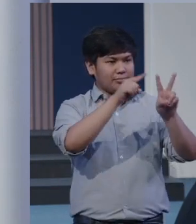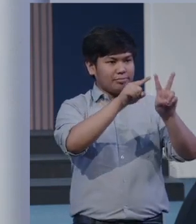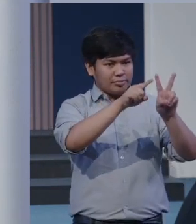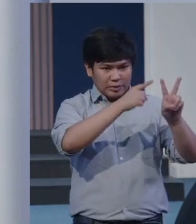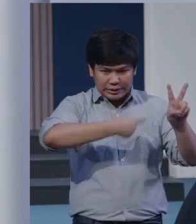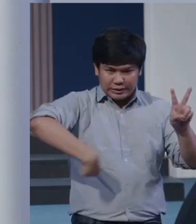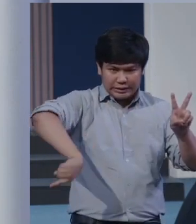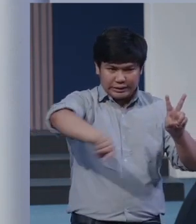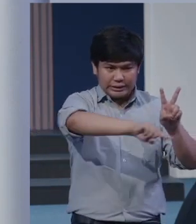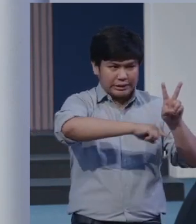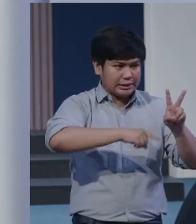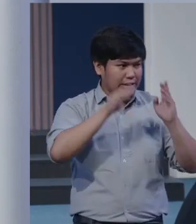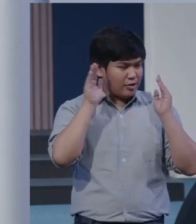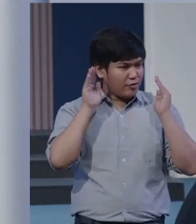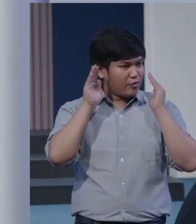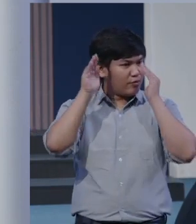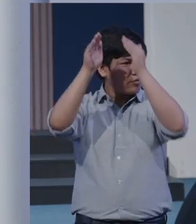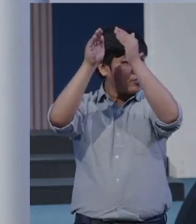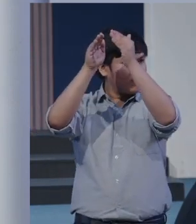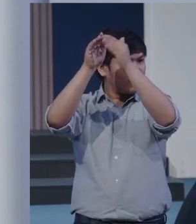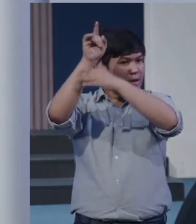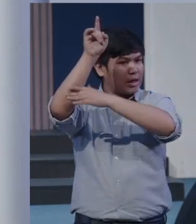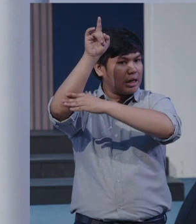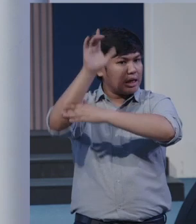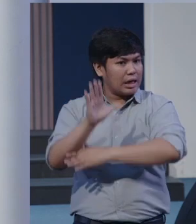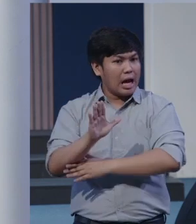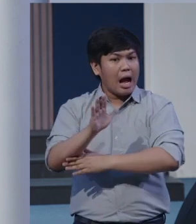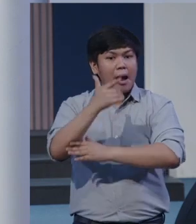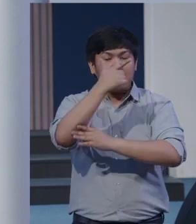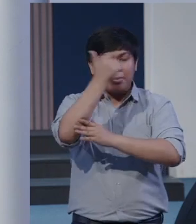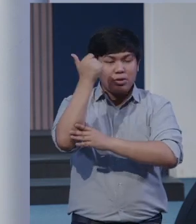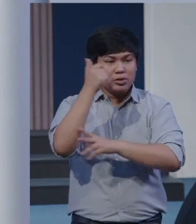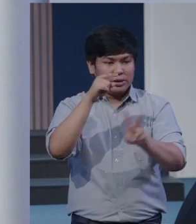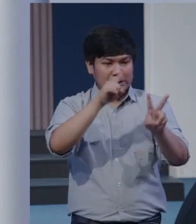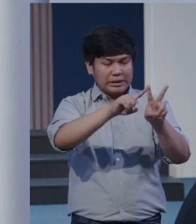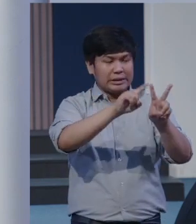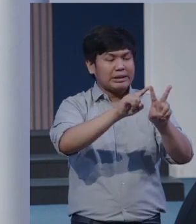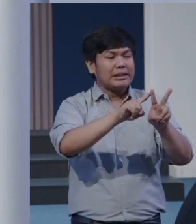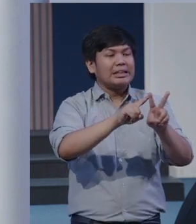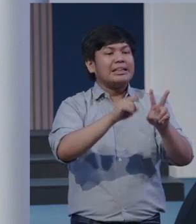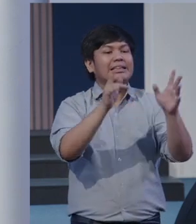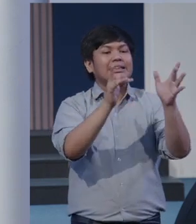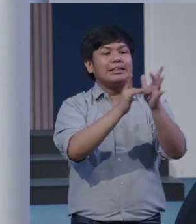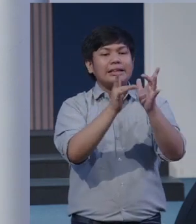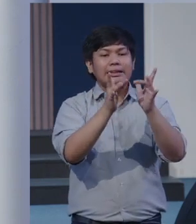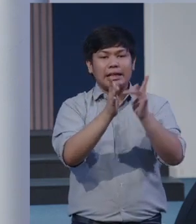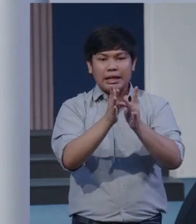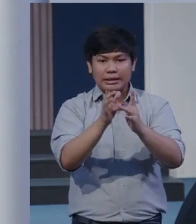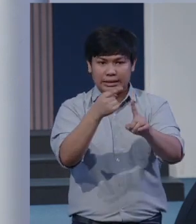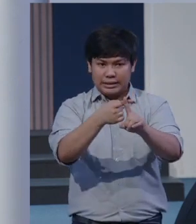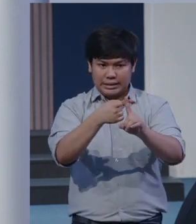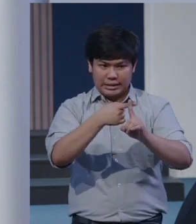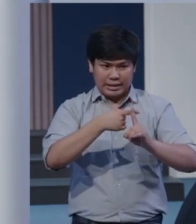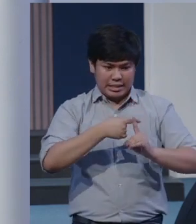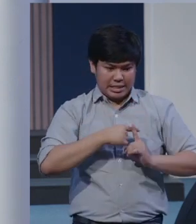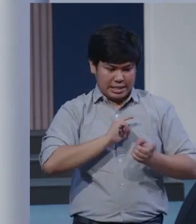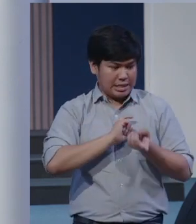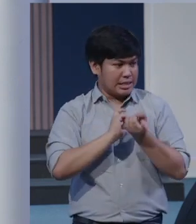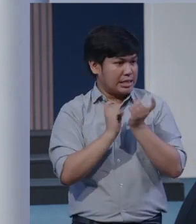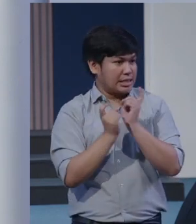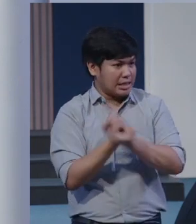tayo at ito yon tayo ay binago na ng Panginoon at magkakaugnay sa